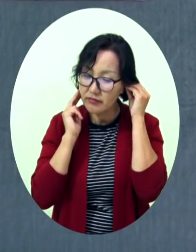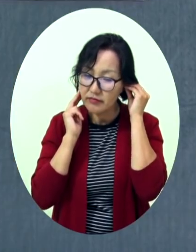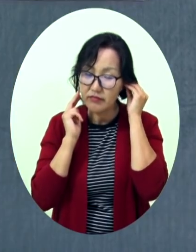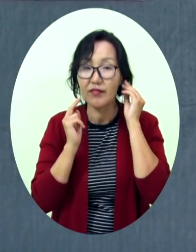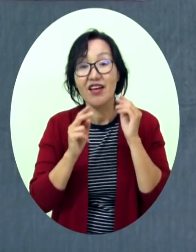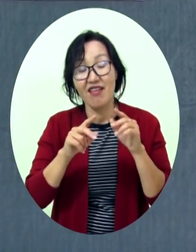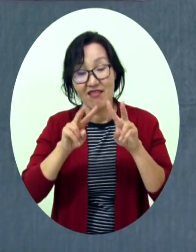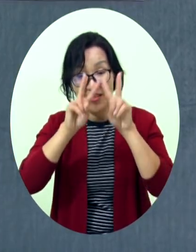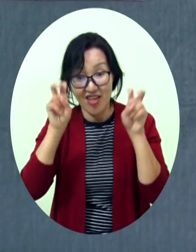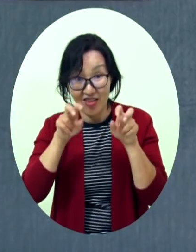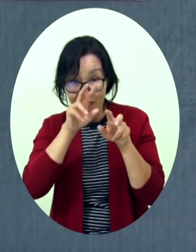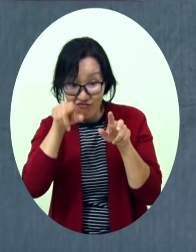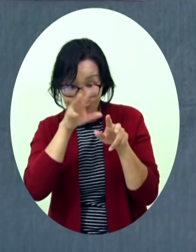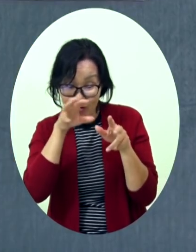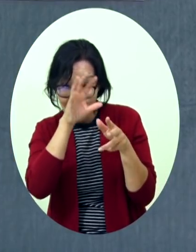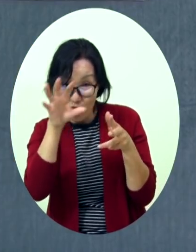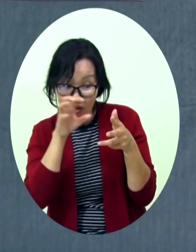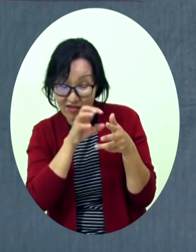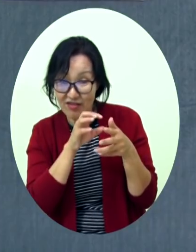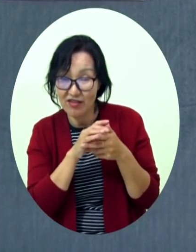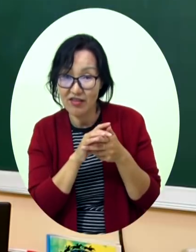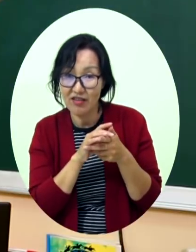гэсэн ихийн хүрээнд